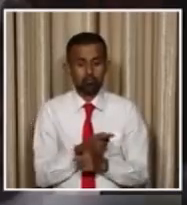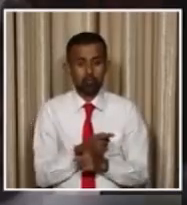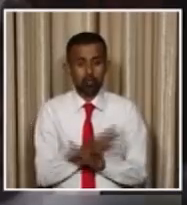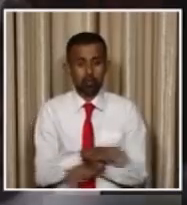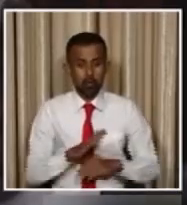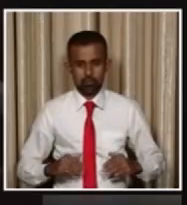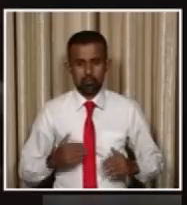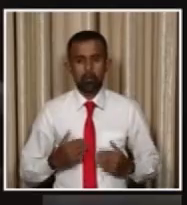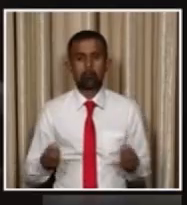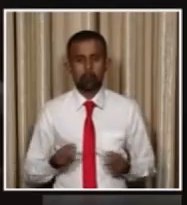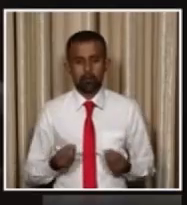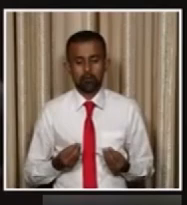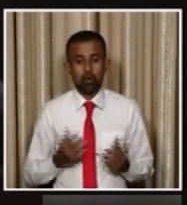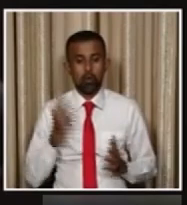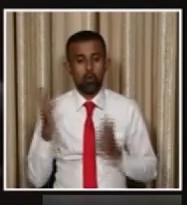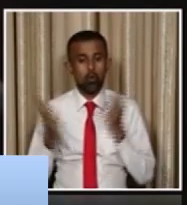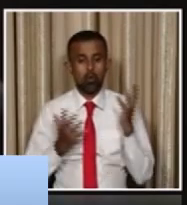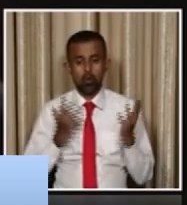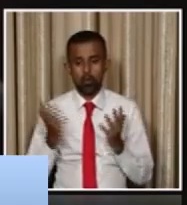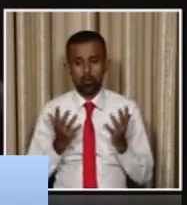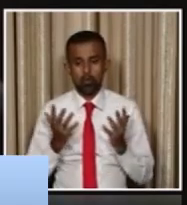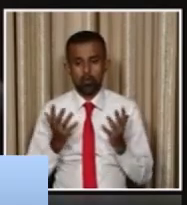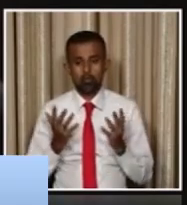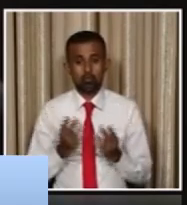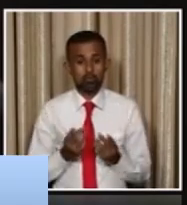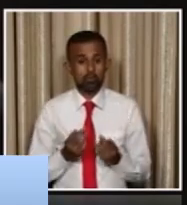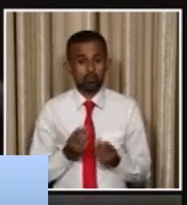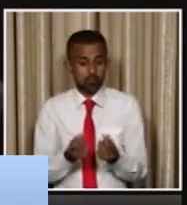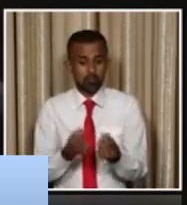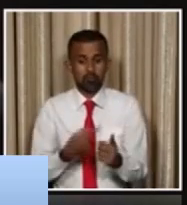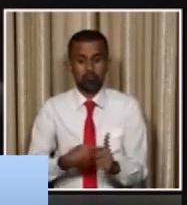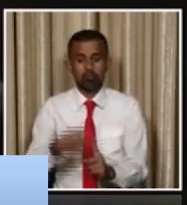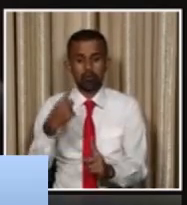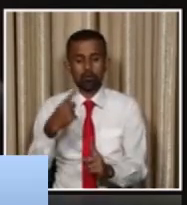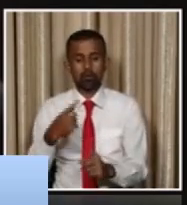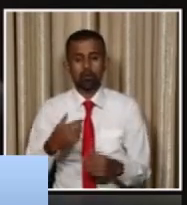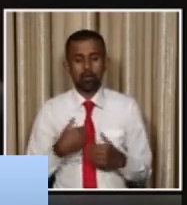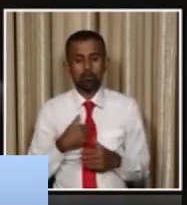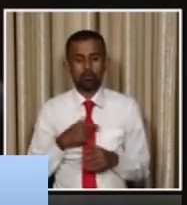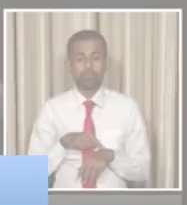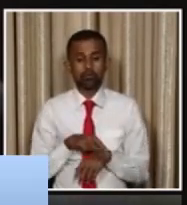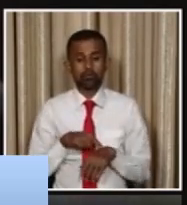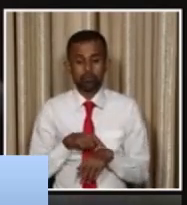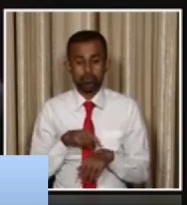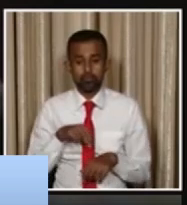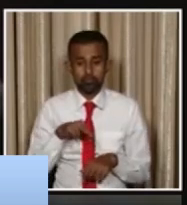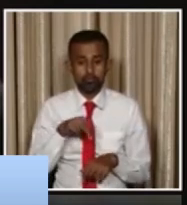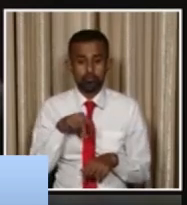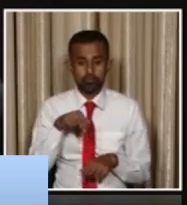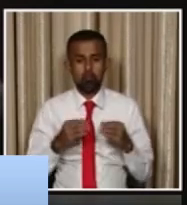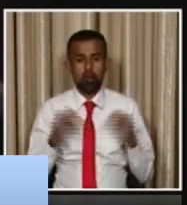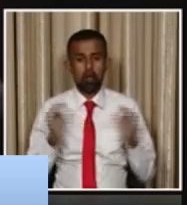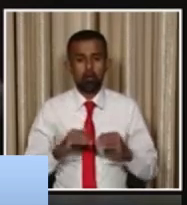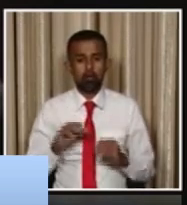ප්‍රායෝගික දරුවෙක් කරන්න ඕනේ. ලෝකය අස්සවේගයෙන් ගමන් කරලා තියෙන වෙලාවක අපි ඉදිගමනෙන් යන එක අපි වගේ කුඩා